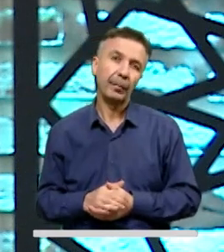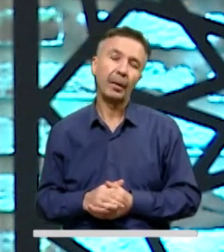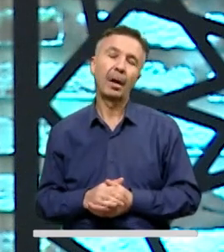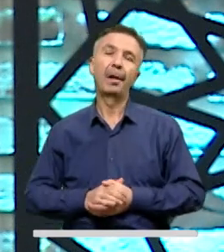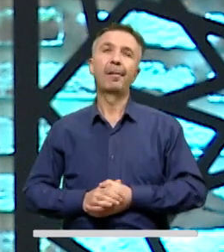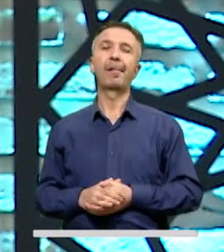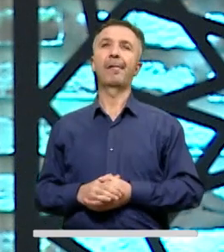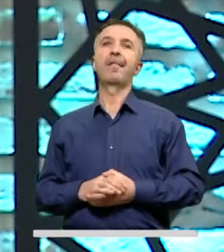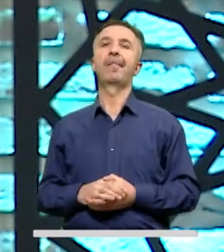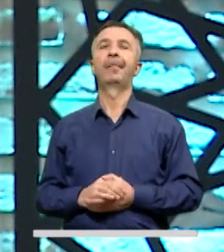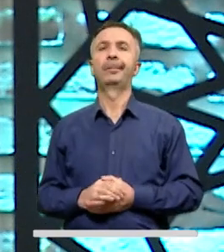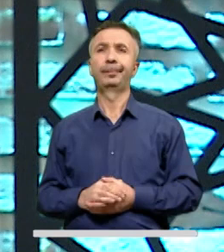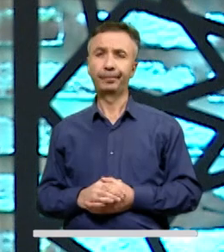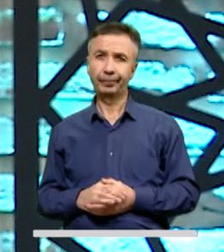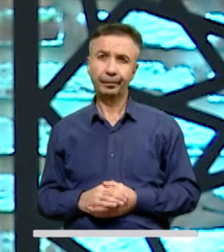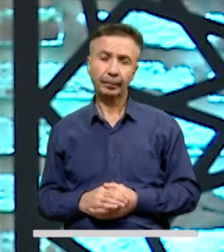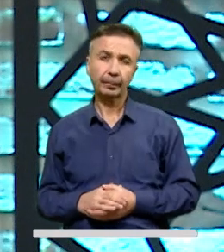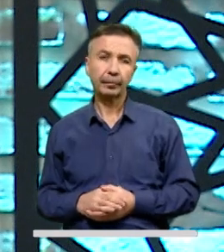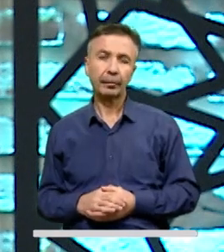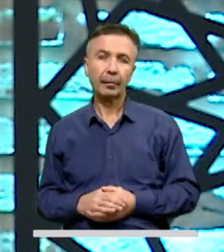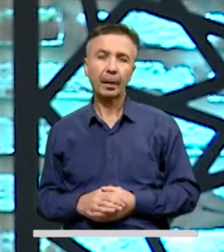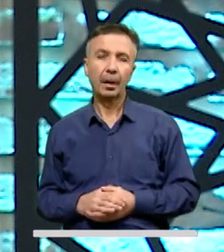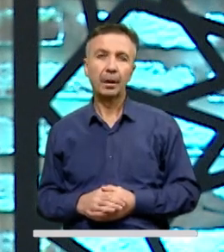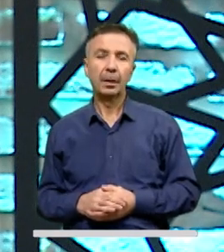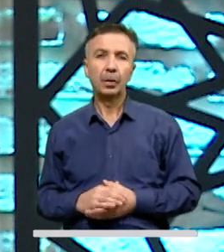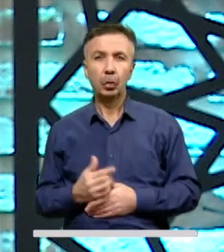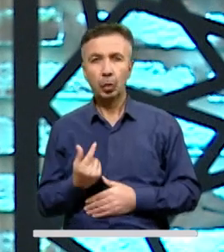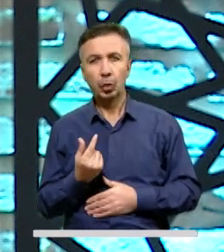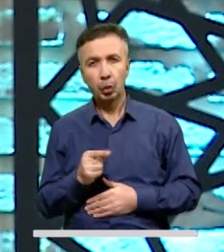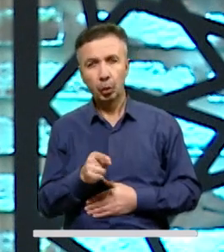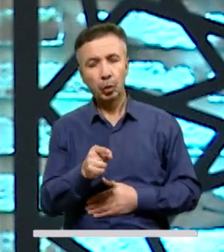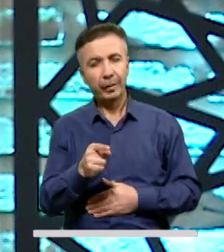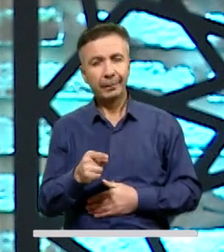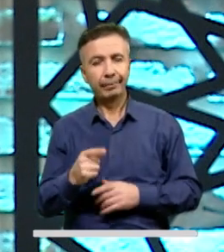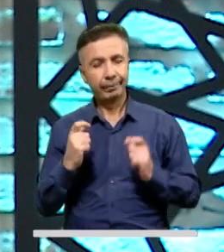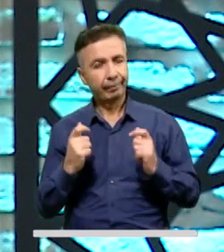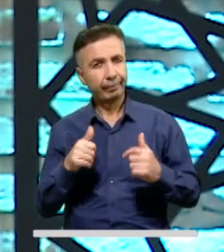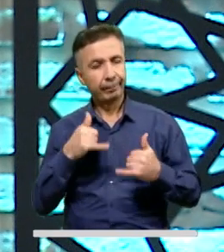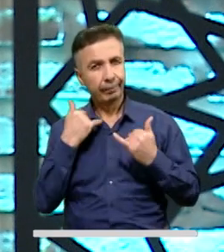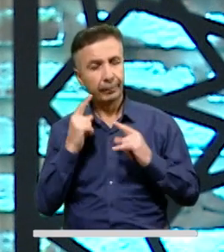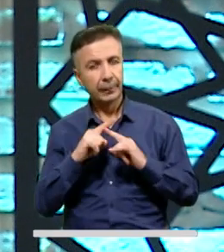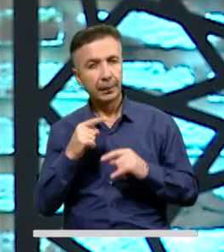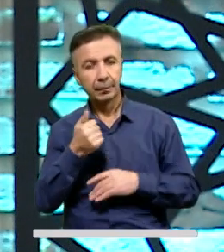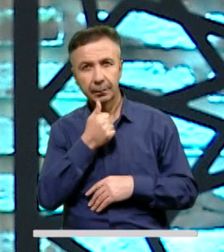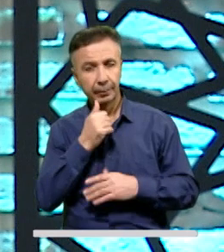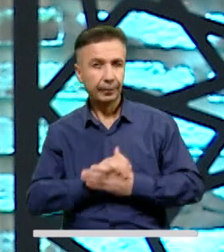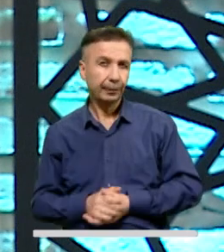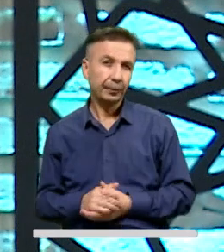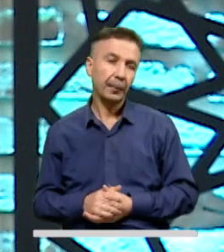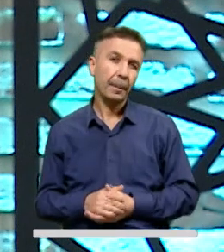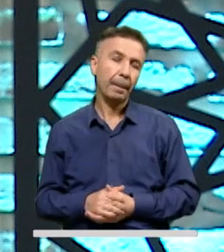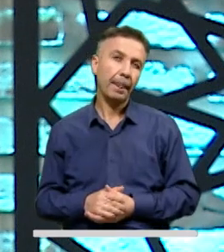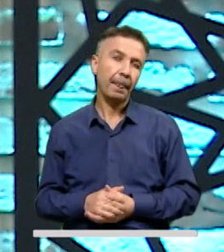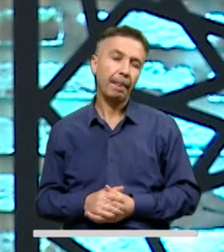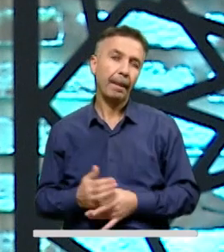sorununuza çözüm bulmuş olursunuz diyelim. Şanlıurfa'dan bir telefon bağlantısı gerçekleştireceğiz. Tahir Bey telefon attığımızda. Hoş geldiniz